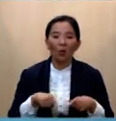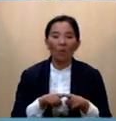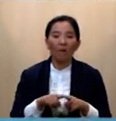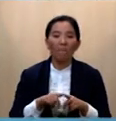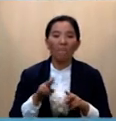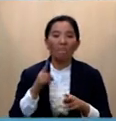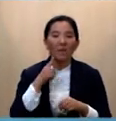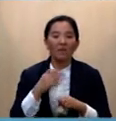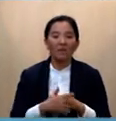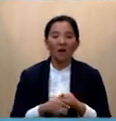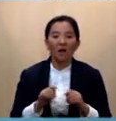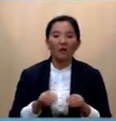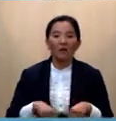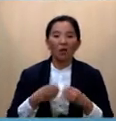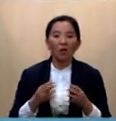Отдают мяч